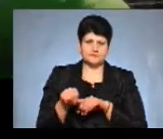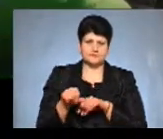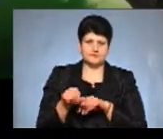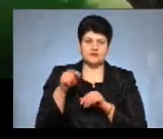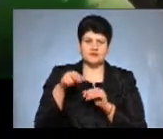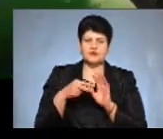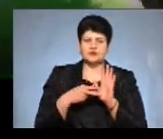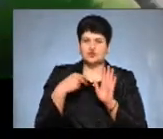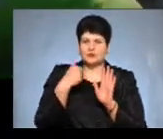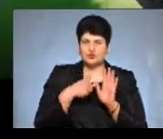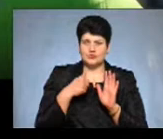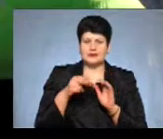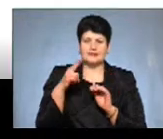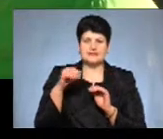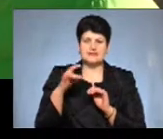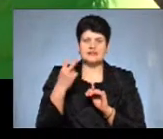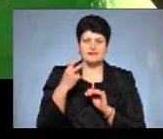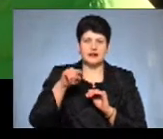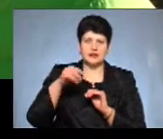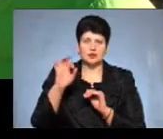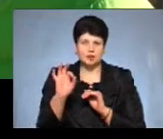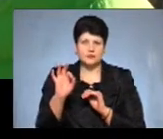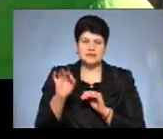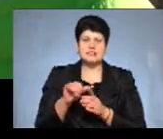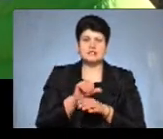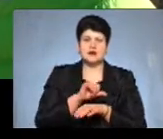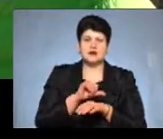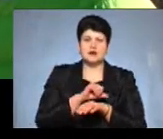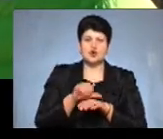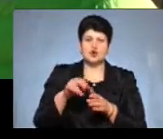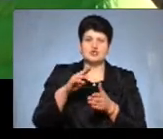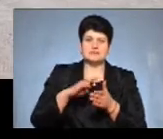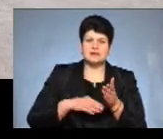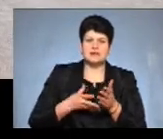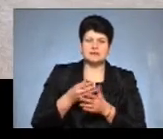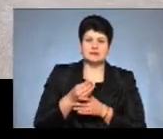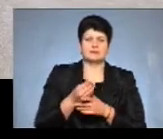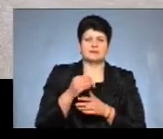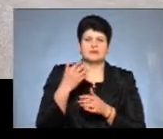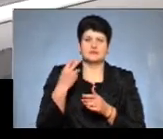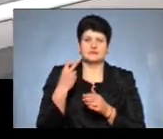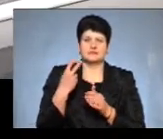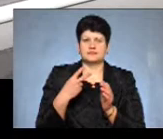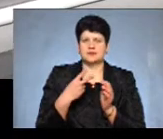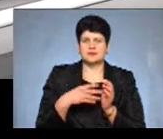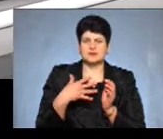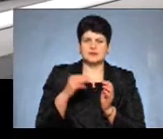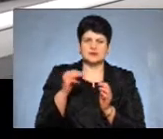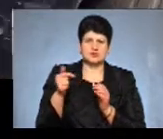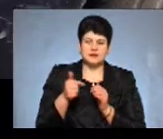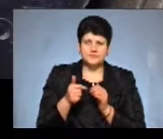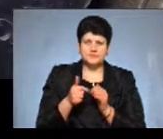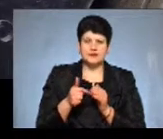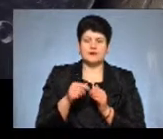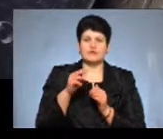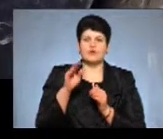2007 року дизель 2,0. За розмитнення заплатив 58 тисяч гривень. Тернополян Михайло Цирулик придбав